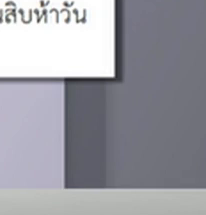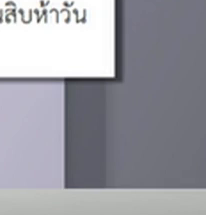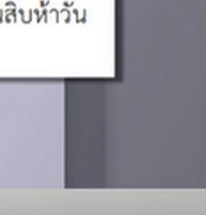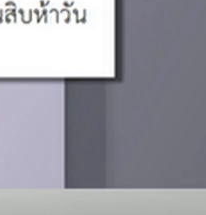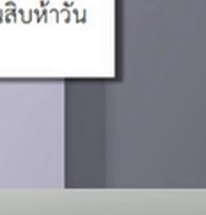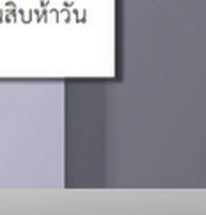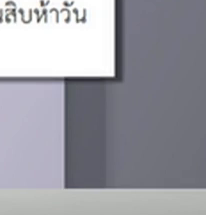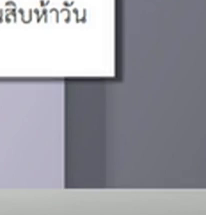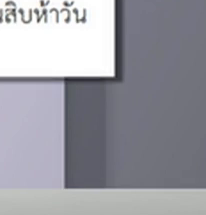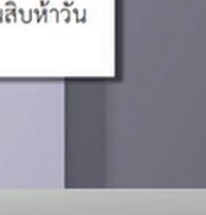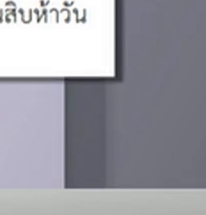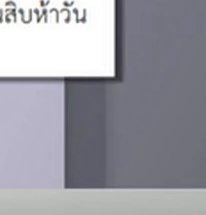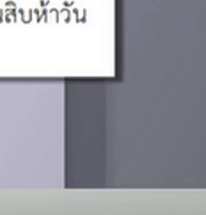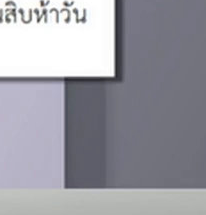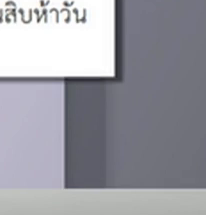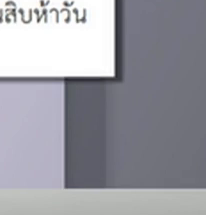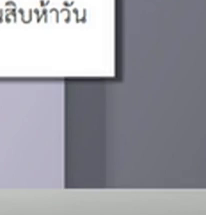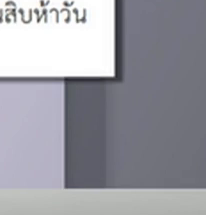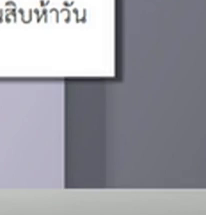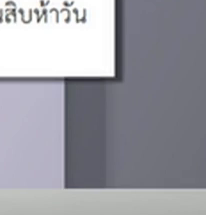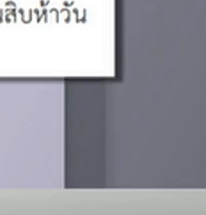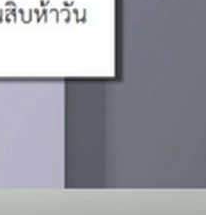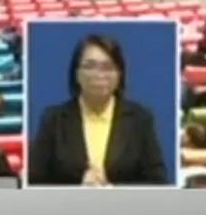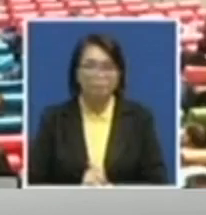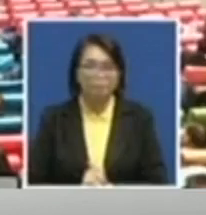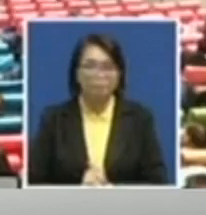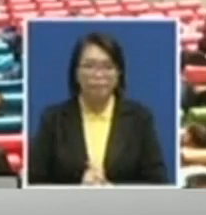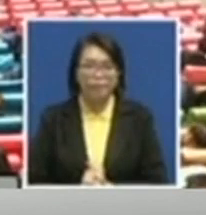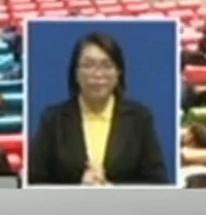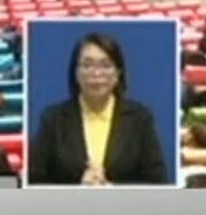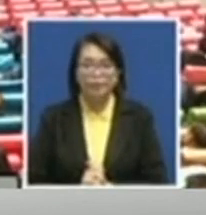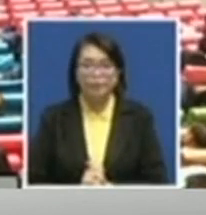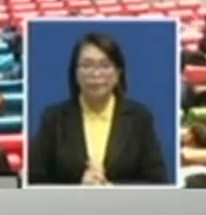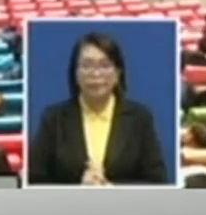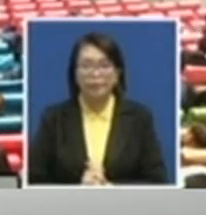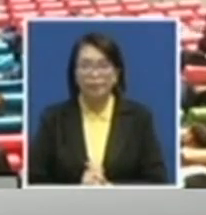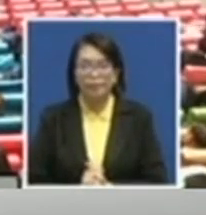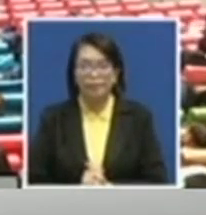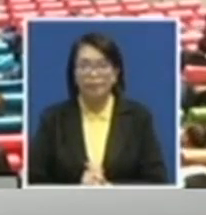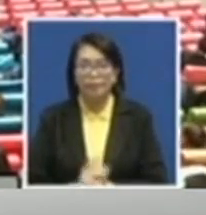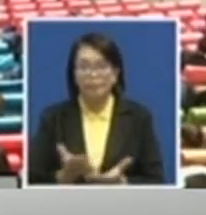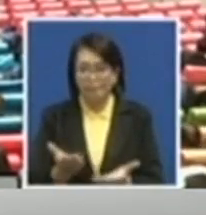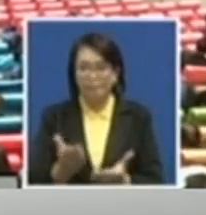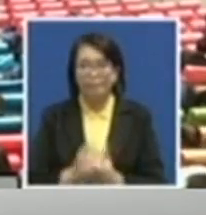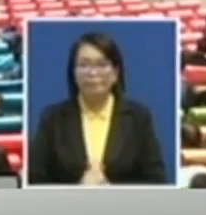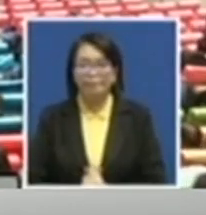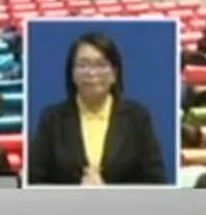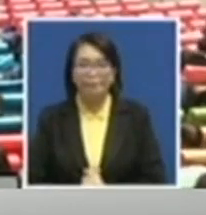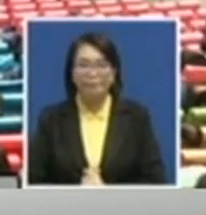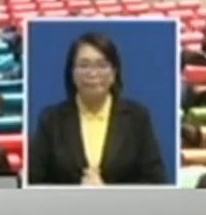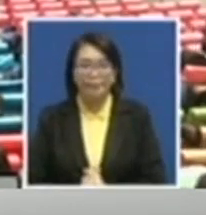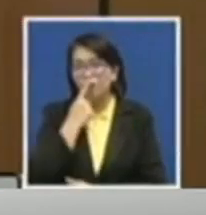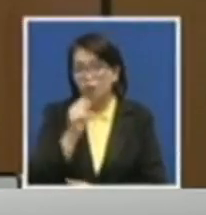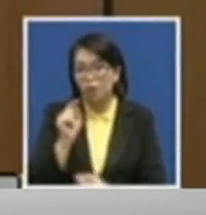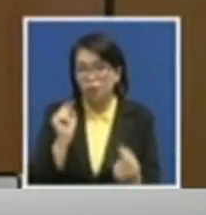จากสิ่งที่ทำมาแล้ว ครับ แล้วก็ประกันราคาพืชผลของประชาธิปัตย์ใช้เงินเท่าไหร ่ ไม่รู้เพราะในนั้นก็ไม่ได้เขีย